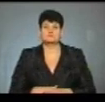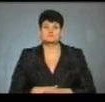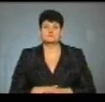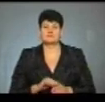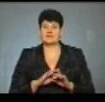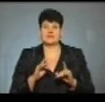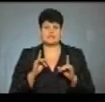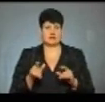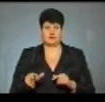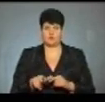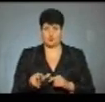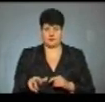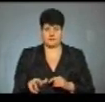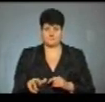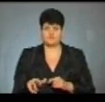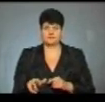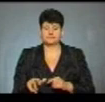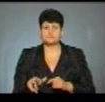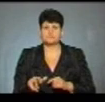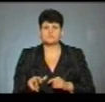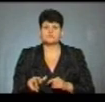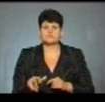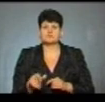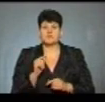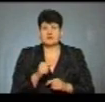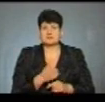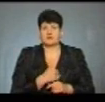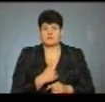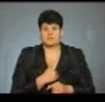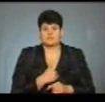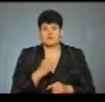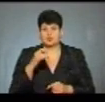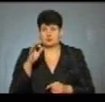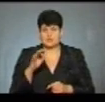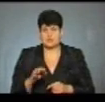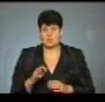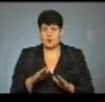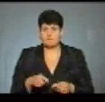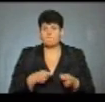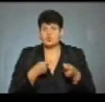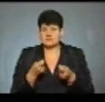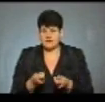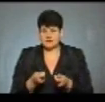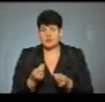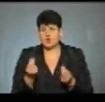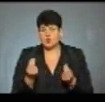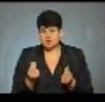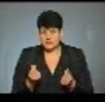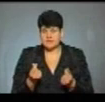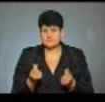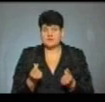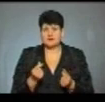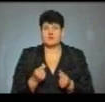Не тільки в дорогах. Так. І вийшло і так, вони захотіли 100% поставку грошей, і, верніше,